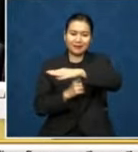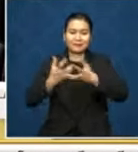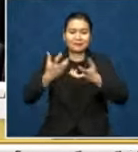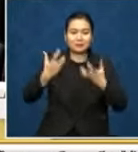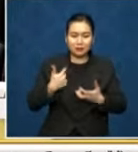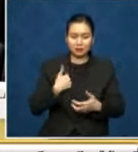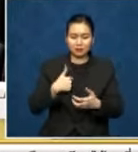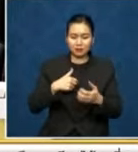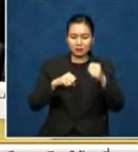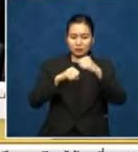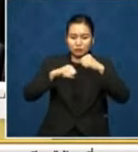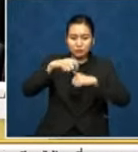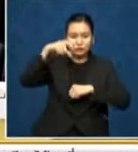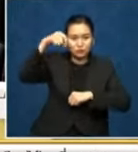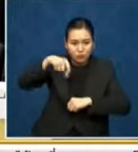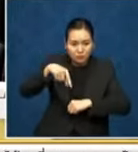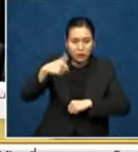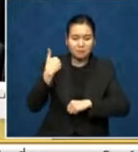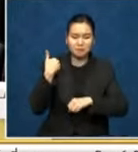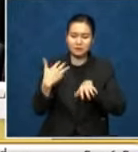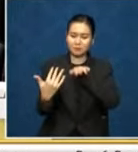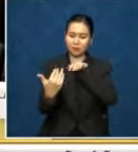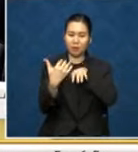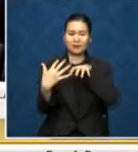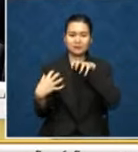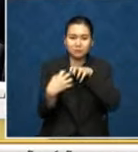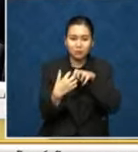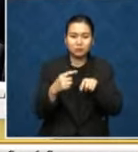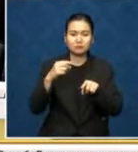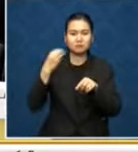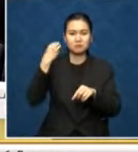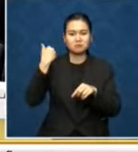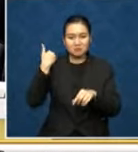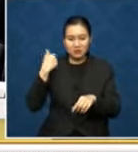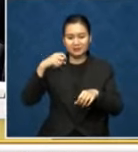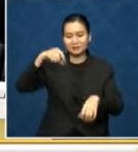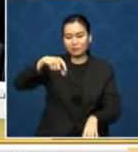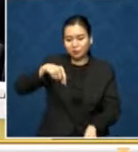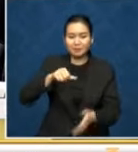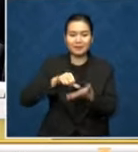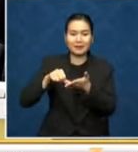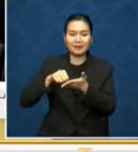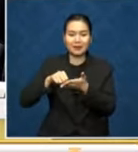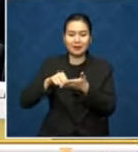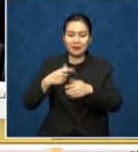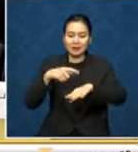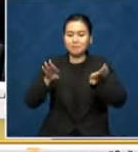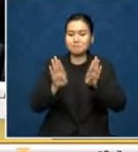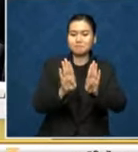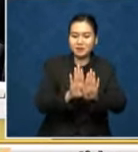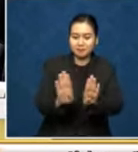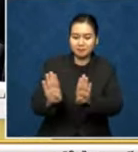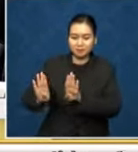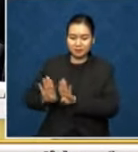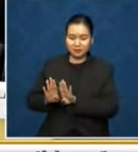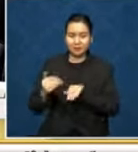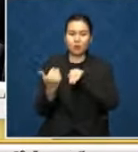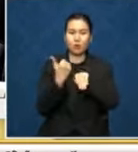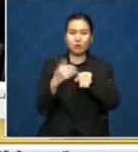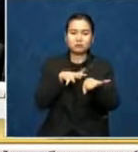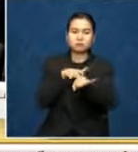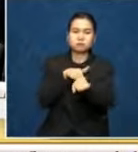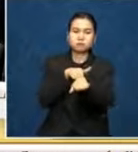ปิดซ่อมต่อหม้อเพื่อป้องกันอุบัติเหตุที่อาจจะเกิดขึ้นได้และเมื่อปิดซ่อมสะพานนะครับรถย่อมติดนะครับก็เป็นเรื่องเข้าใจได้ครับท่านประธ